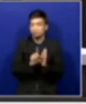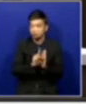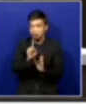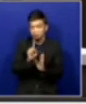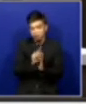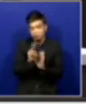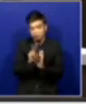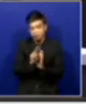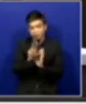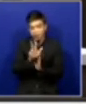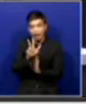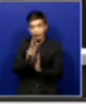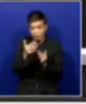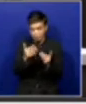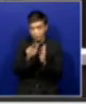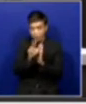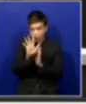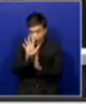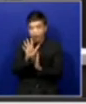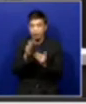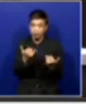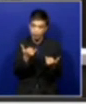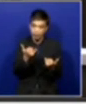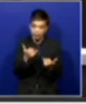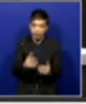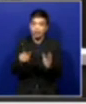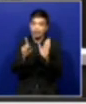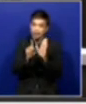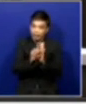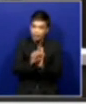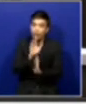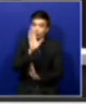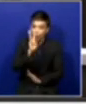ครั้งนี้เป็นครั้งที่6ใน5ครั้งที่ผ่านมา